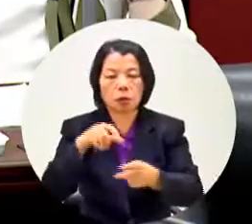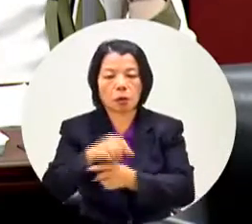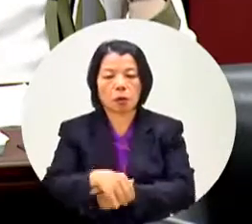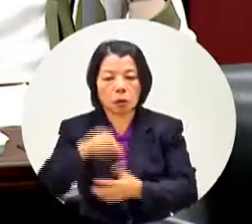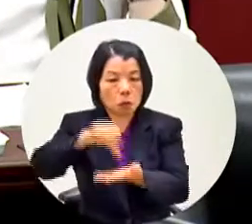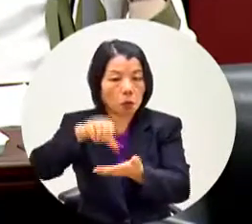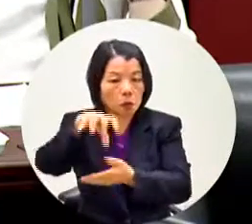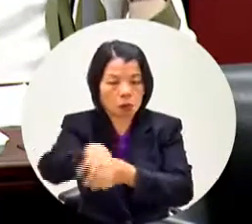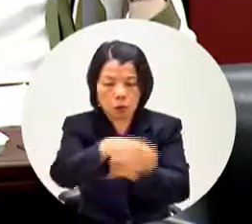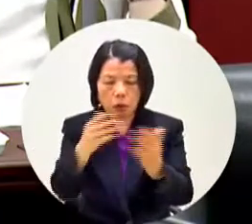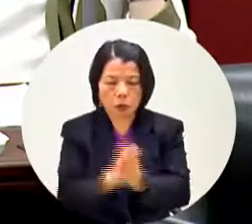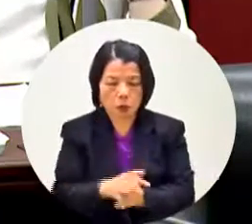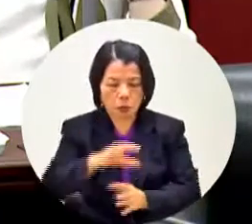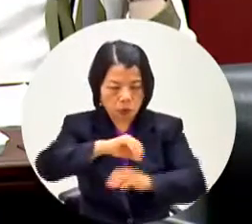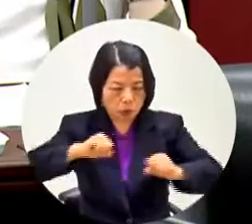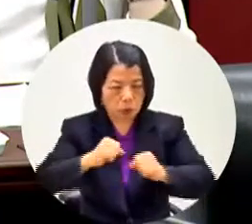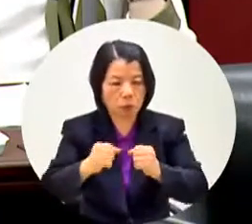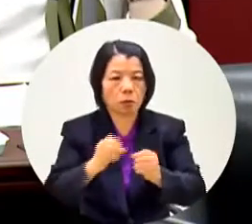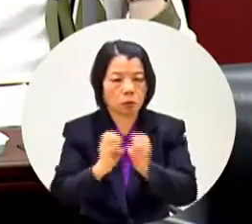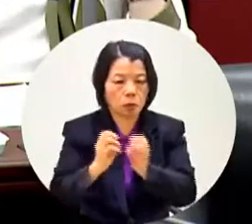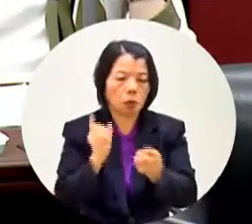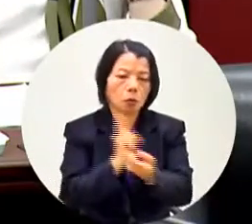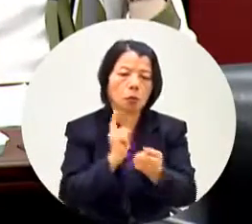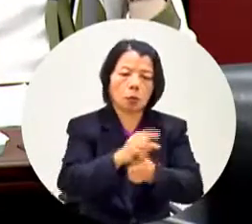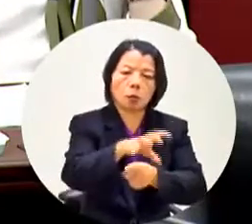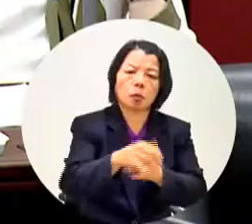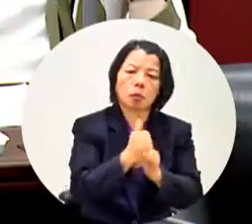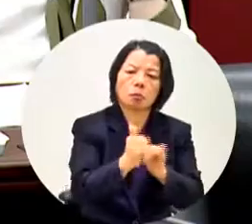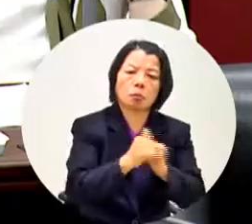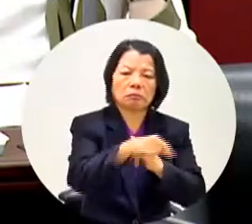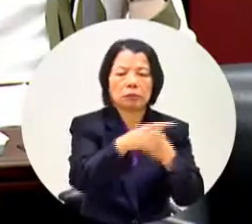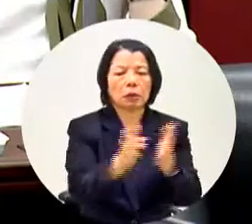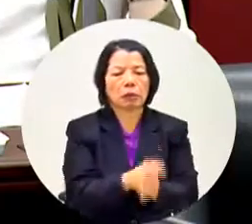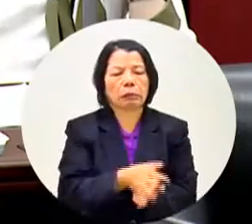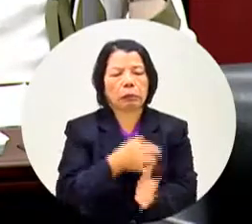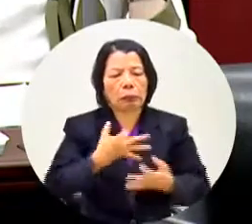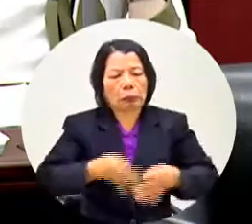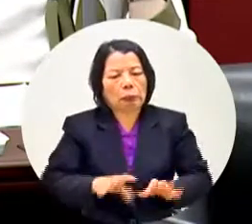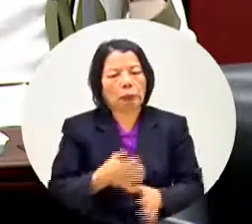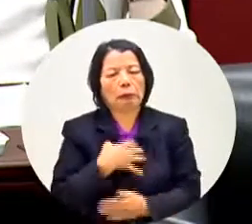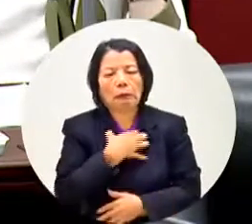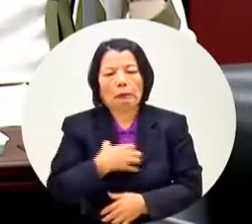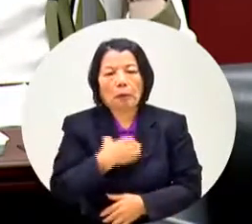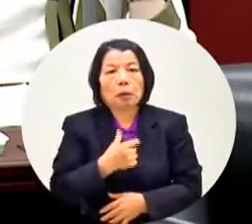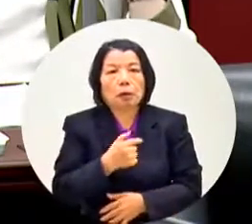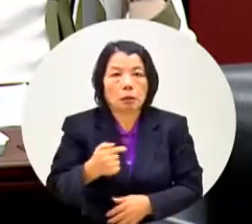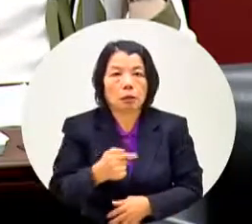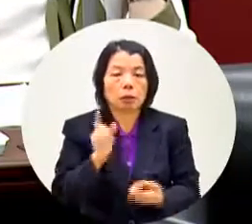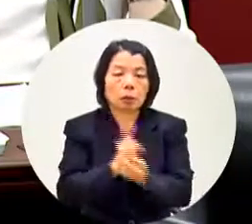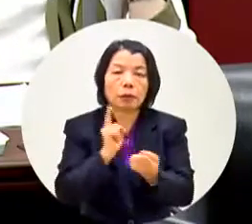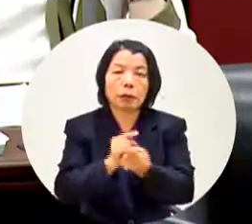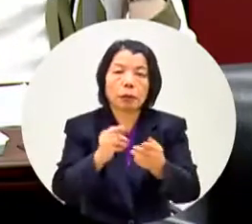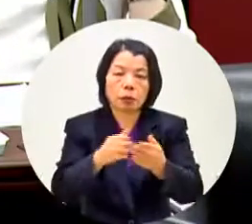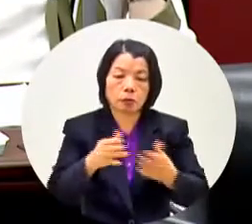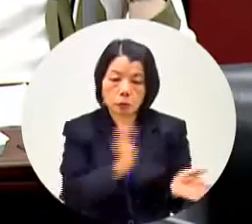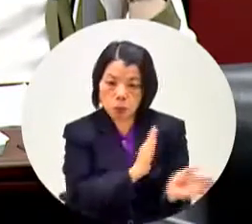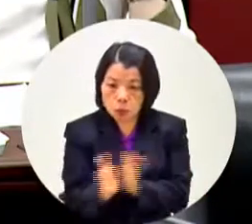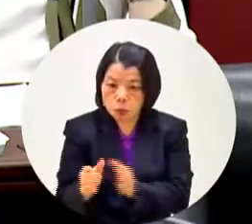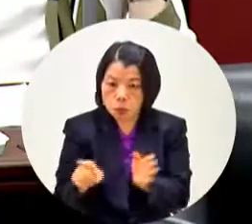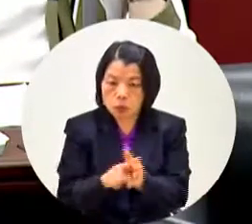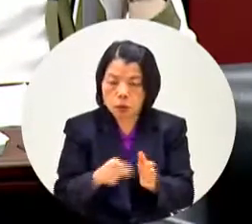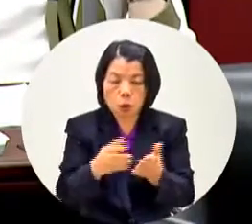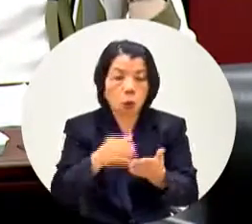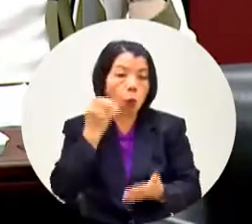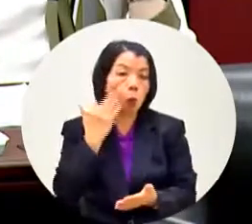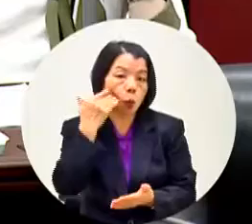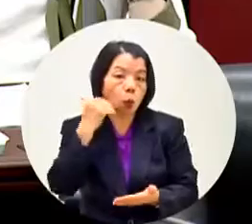里去了解我们目前产量它到底价格出现了什么问题，为什么农民朋友叫苦连天。